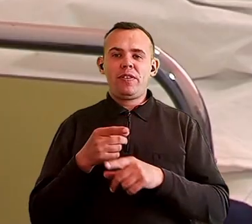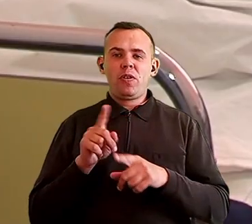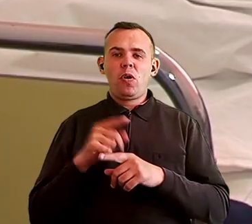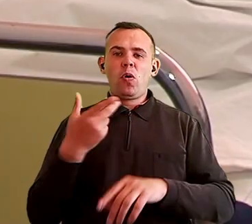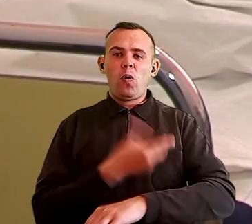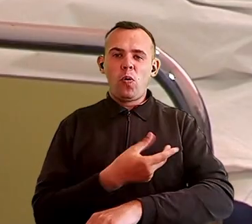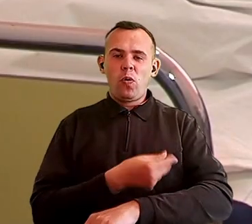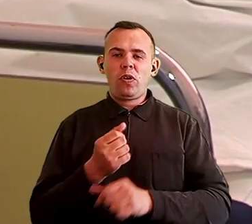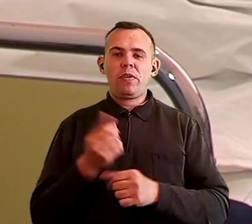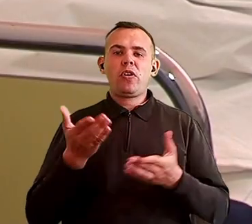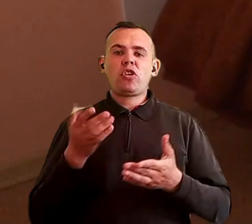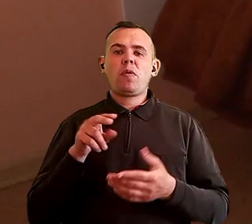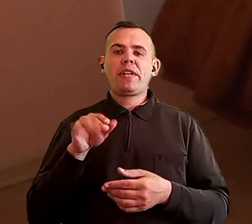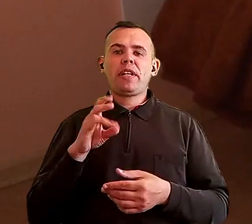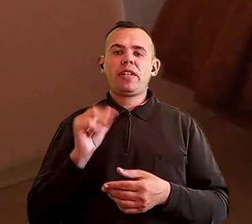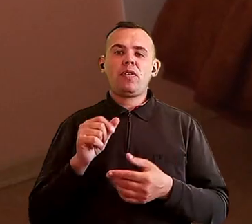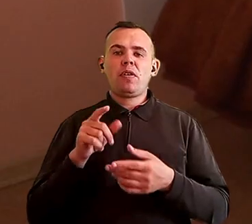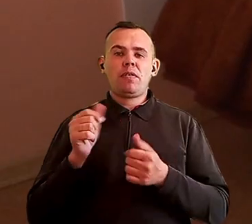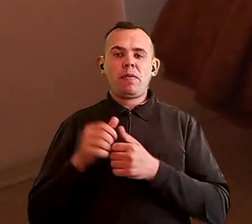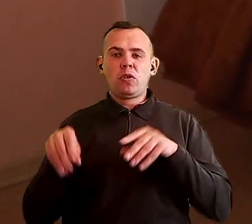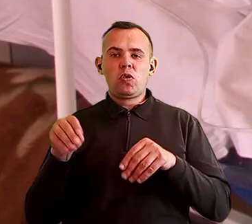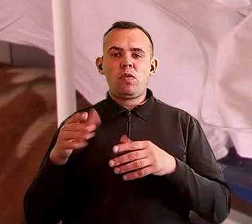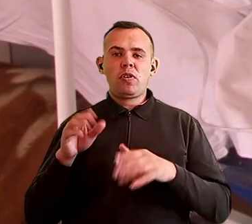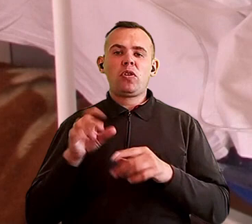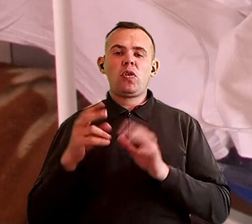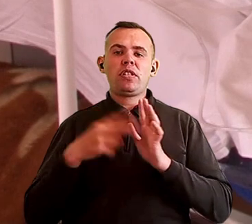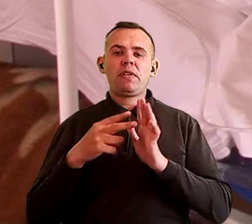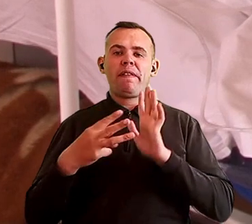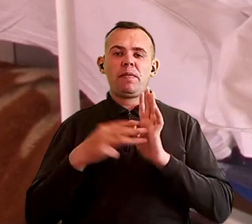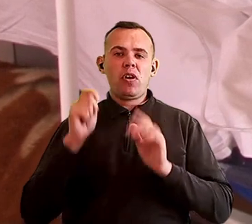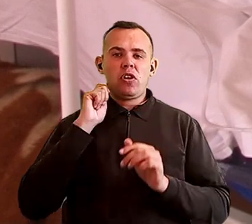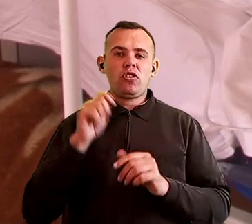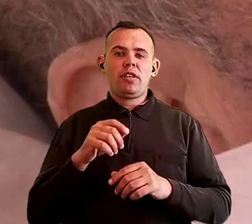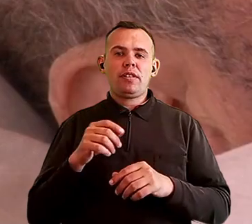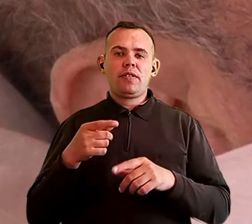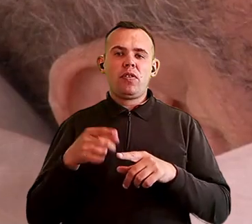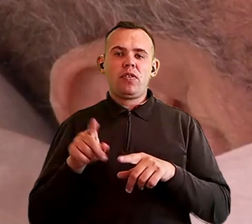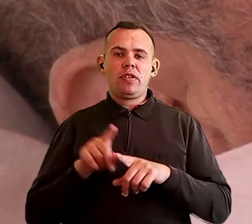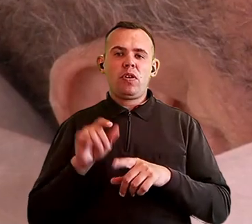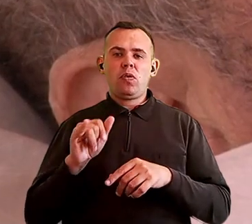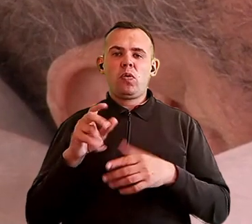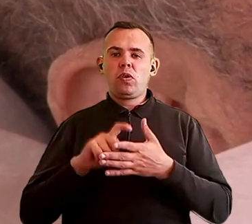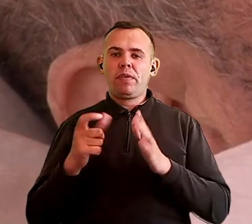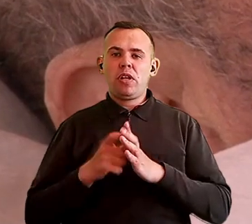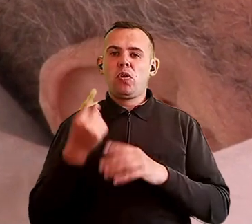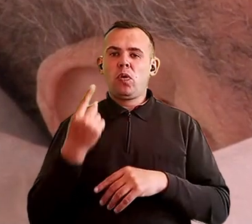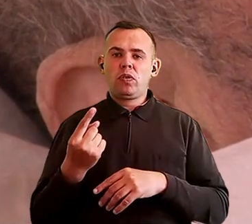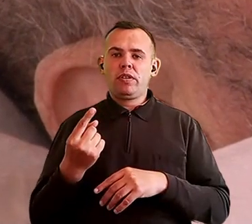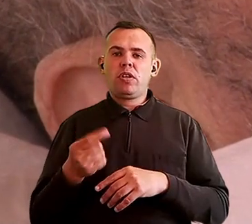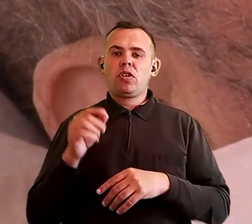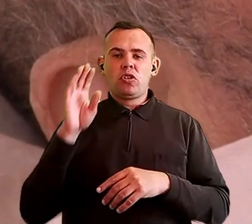пані Тетяна має сусідку по палаті, то 78-річний Степан Медушевський у кімнаті один. Чоловік на